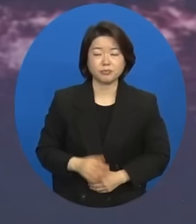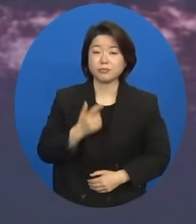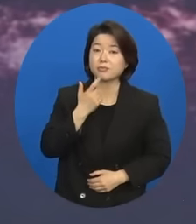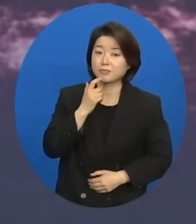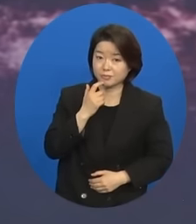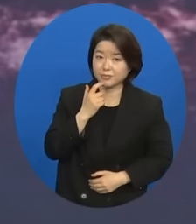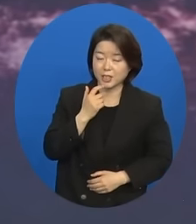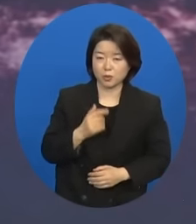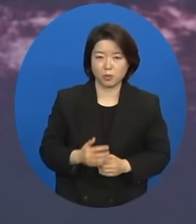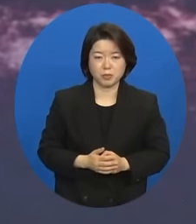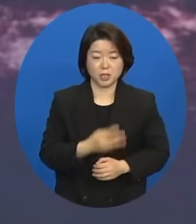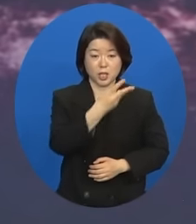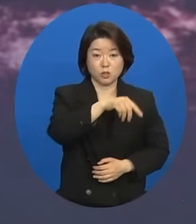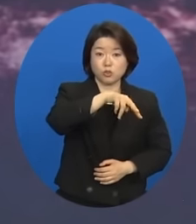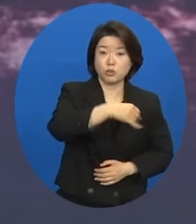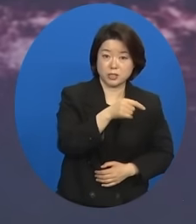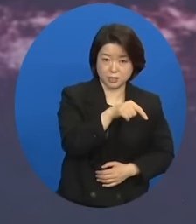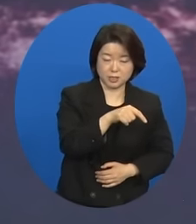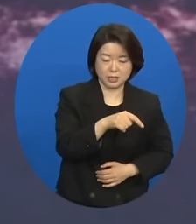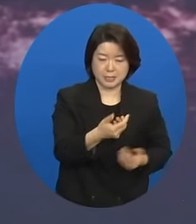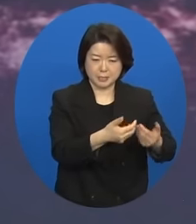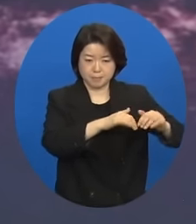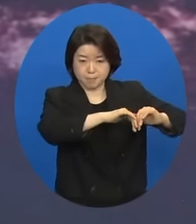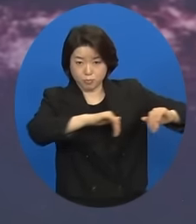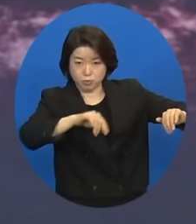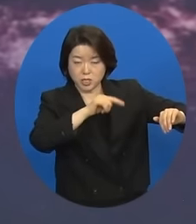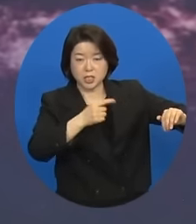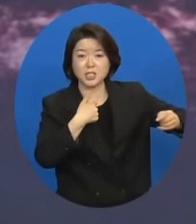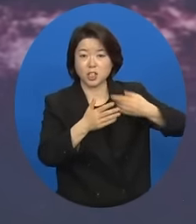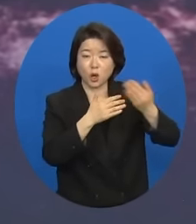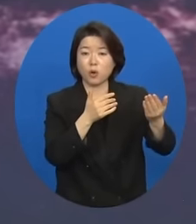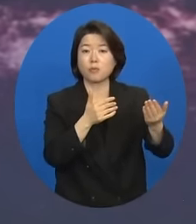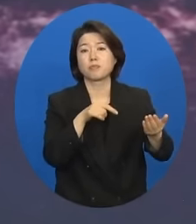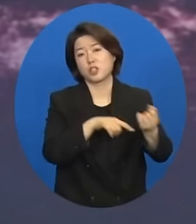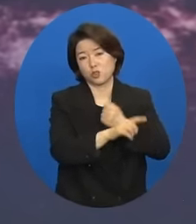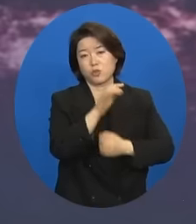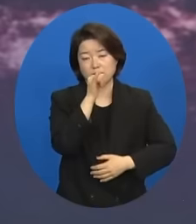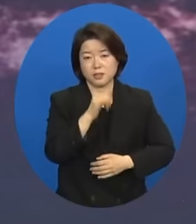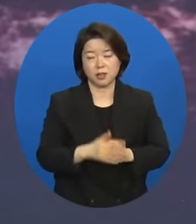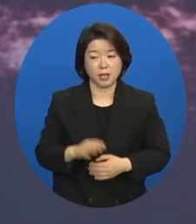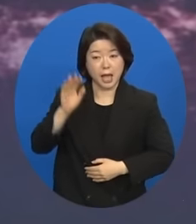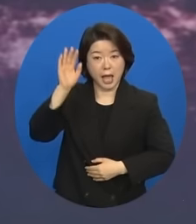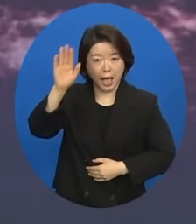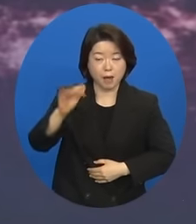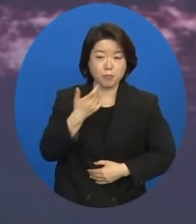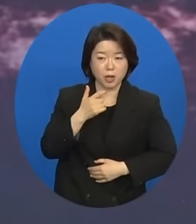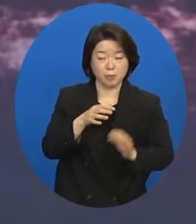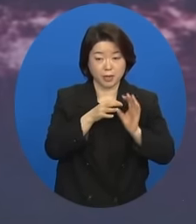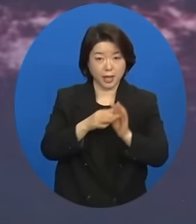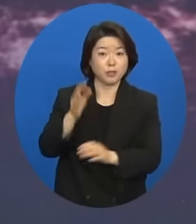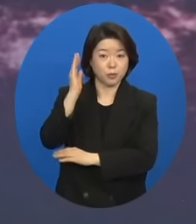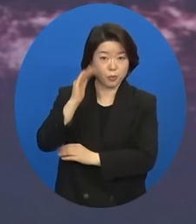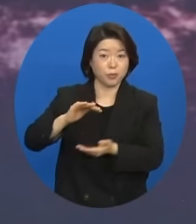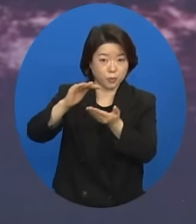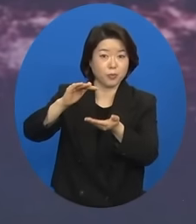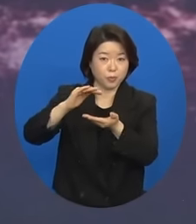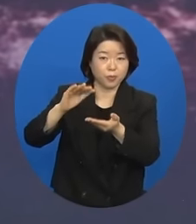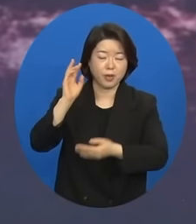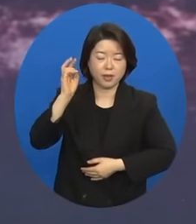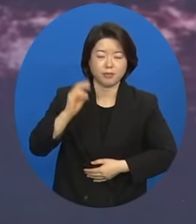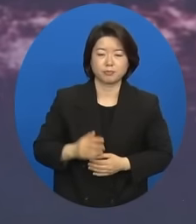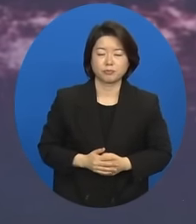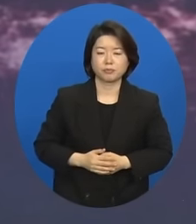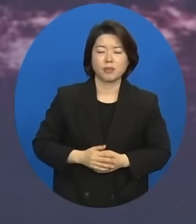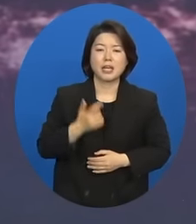야곱이이 루스라 하는이 분리라는 경험을 하게 된 이유가 있어요 이제 앞으로 우리가 야곱을 계속 살펴볼 텐데 그의